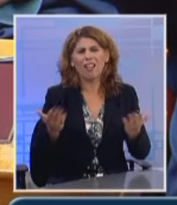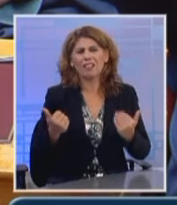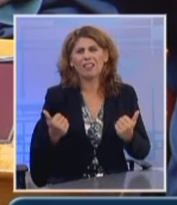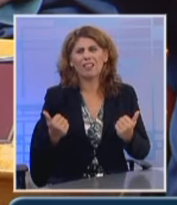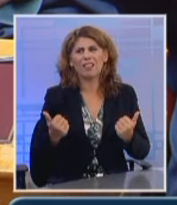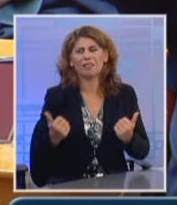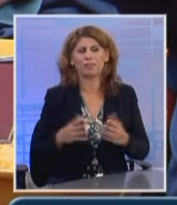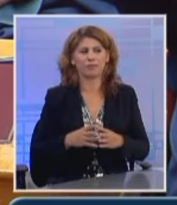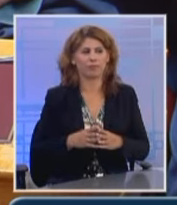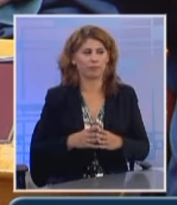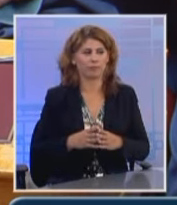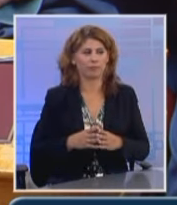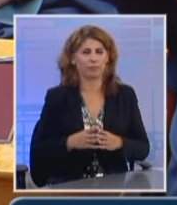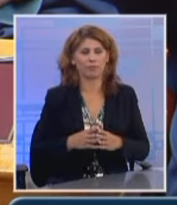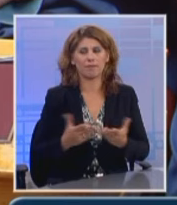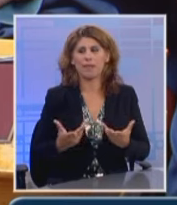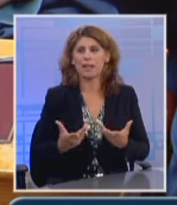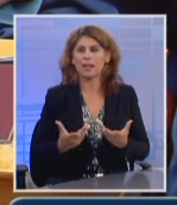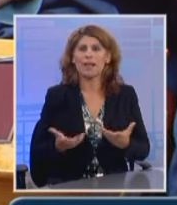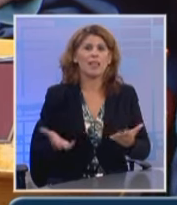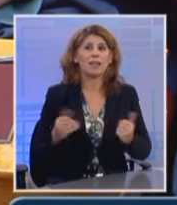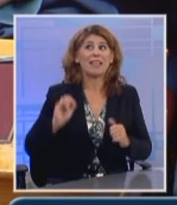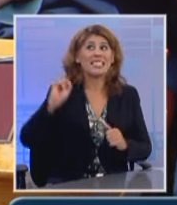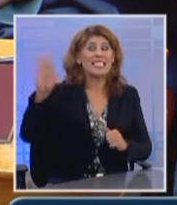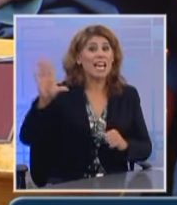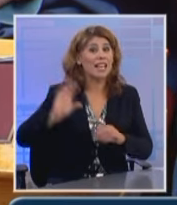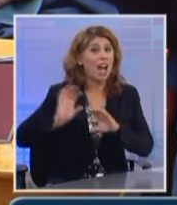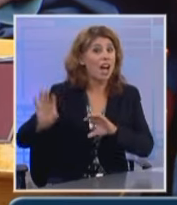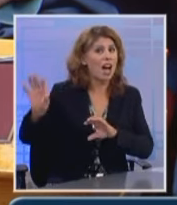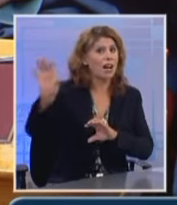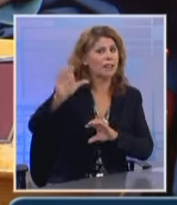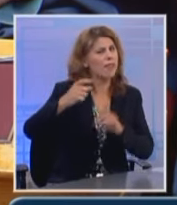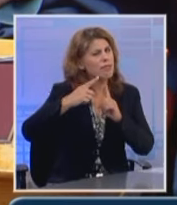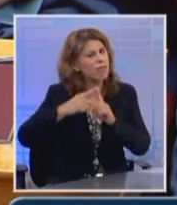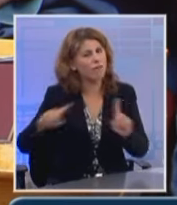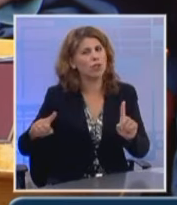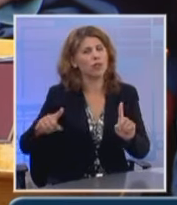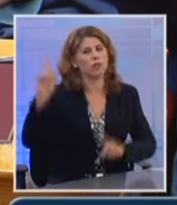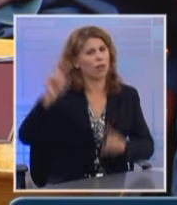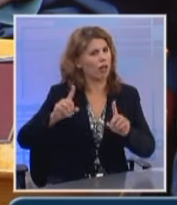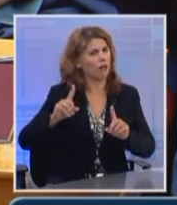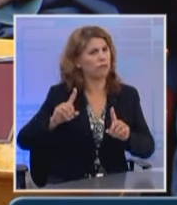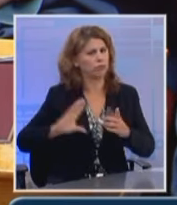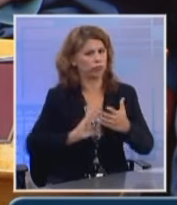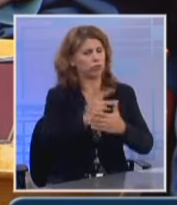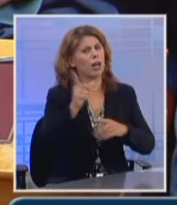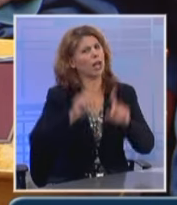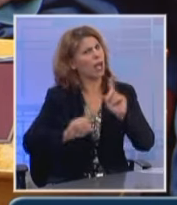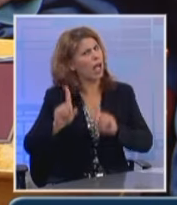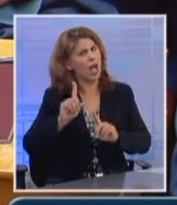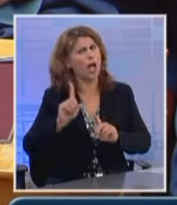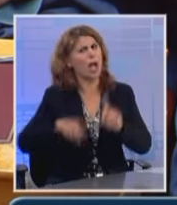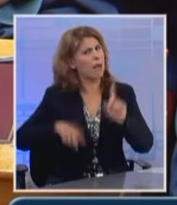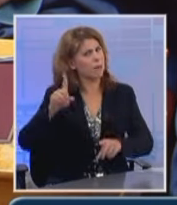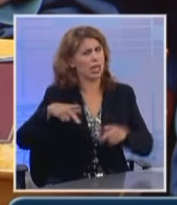την συμπεριφορά των ξένων χωρών, προηγμένων και μη. Δυστυχώς στην